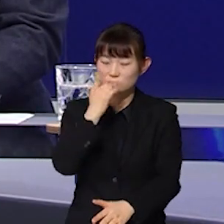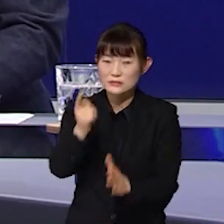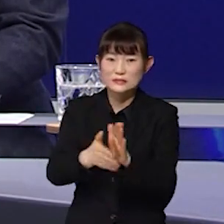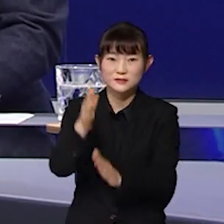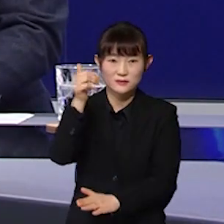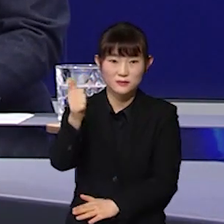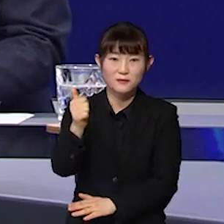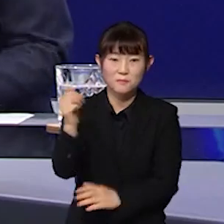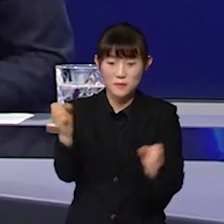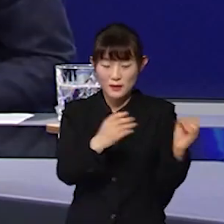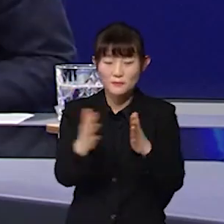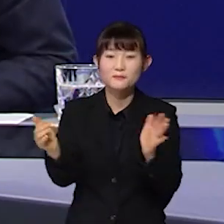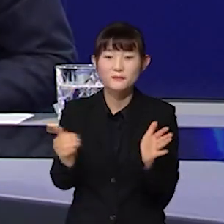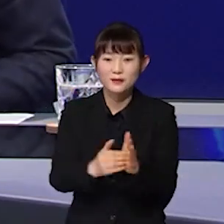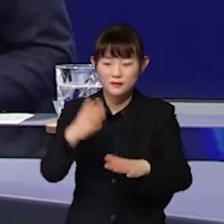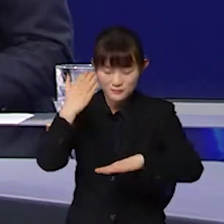순천시장이었습니다 고맙습니다 감사합니다